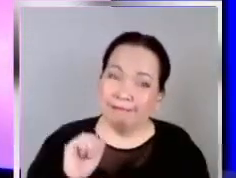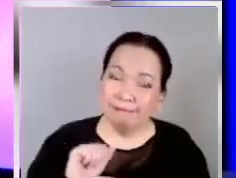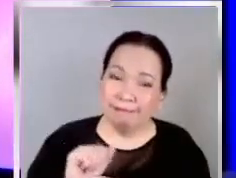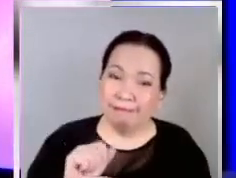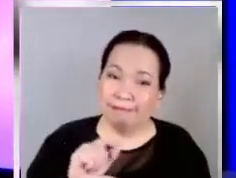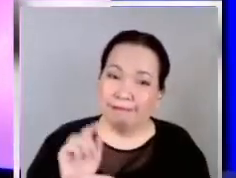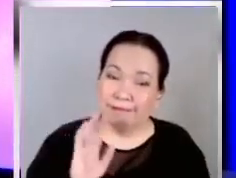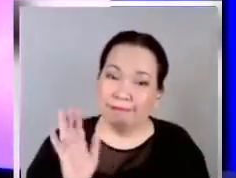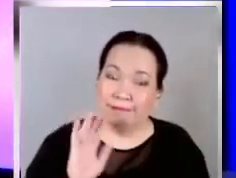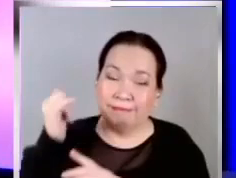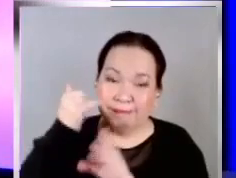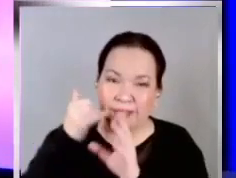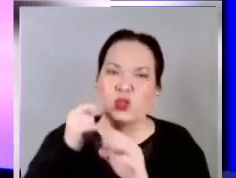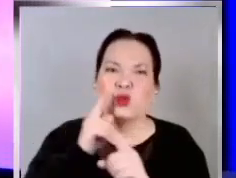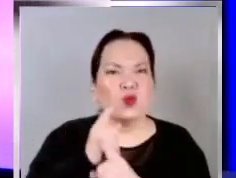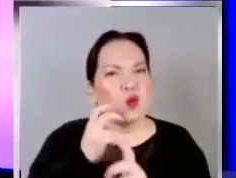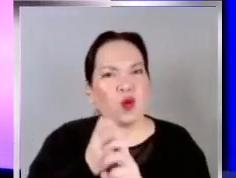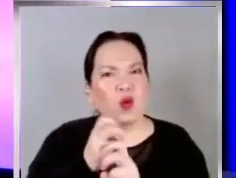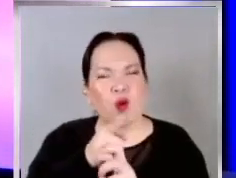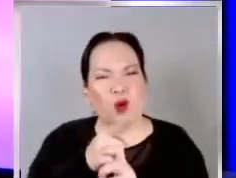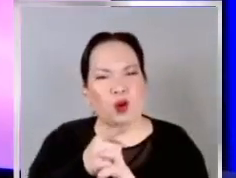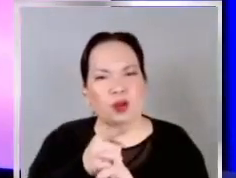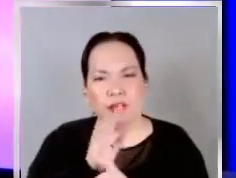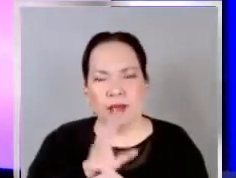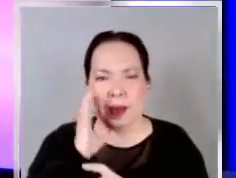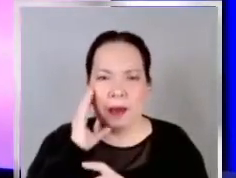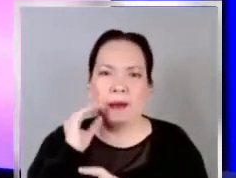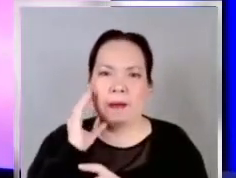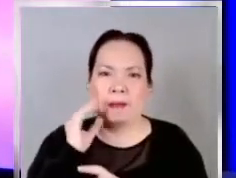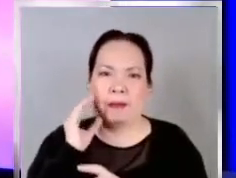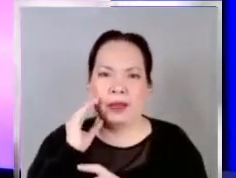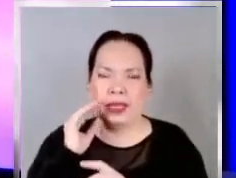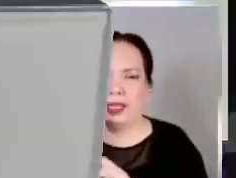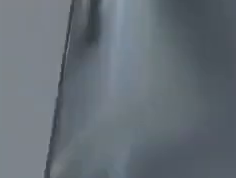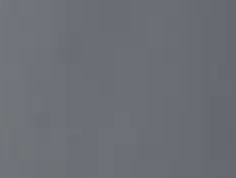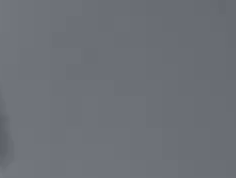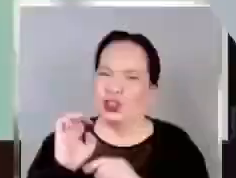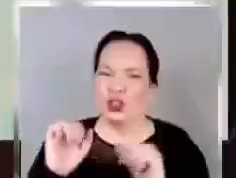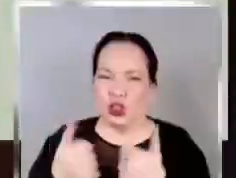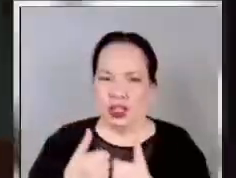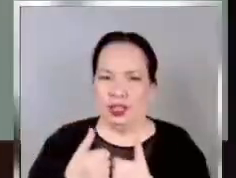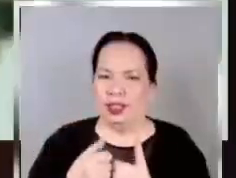nitong pandemic. Alamin natin kung bakit sa exclusive chika ni Nelson Candas.